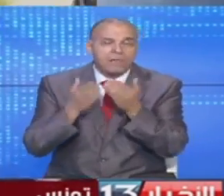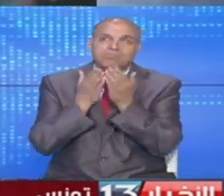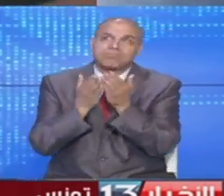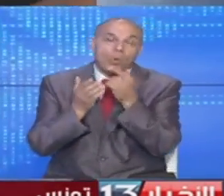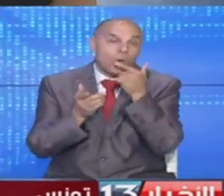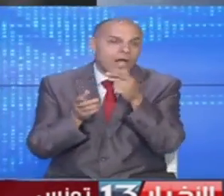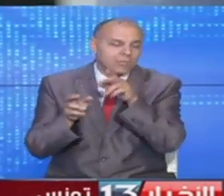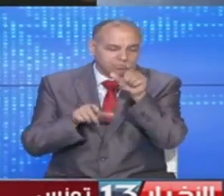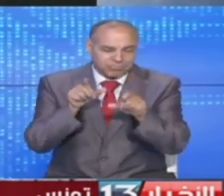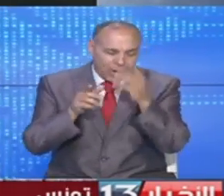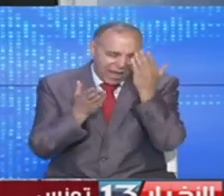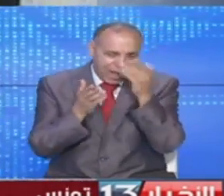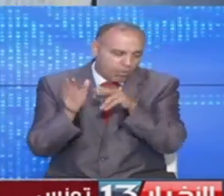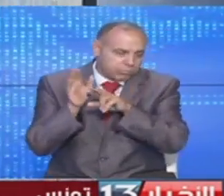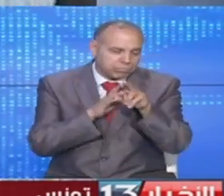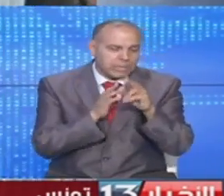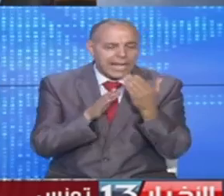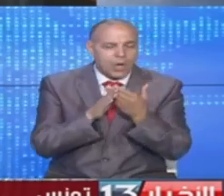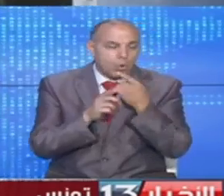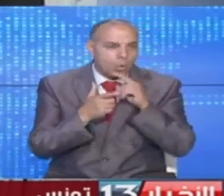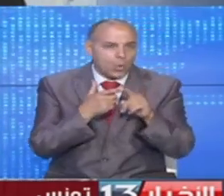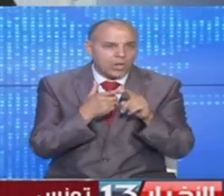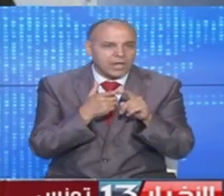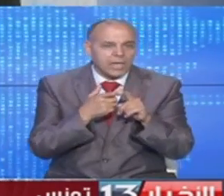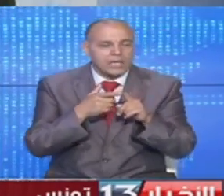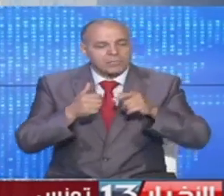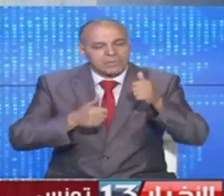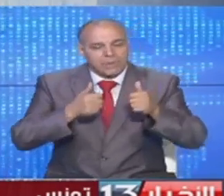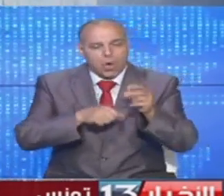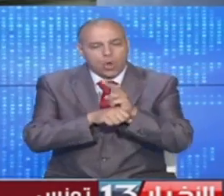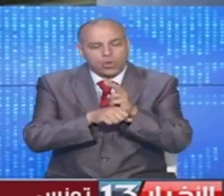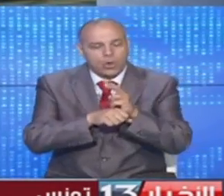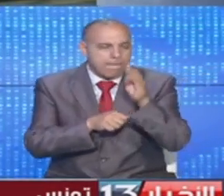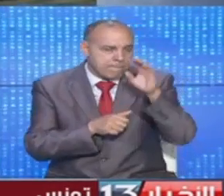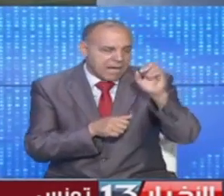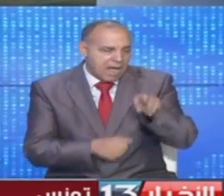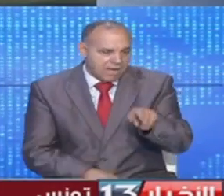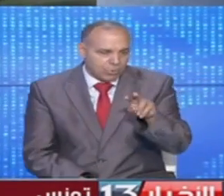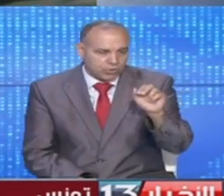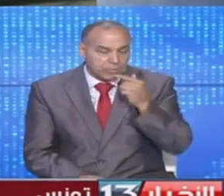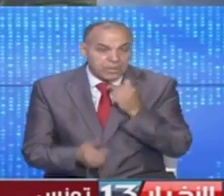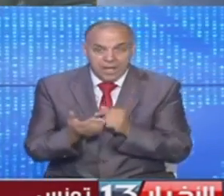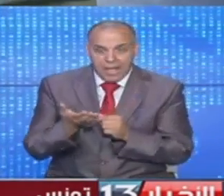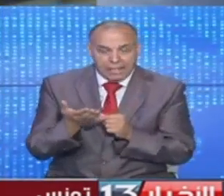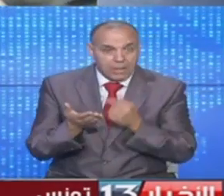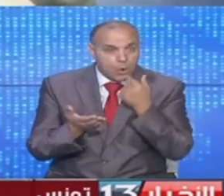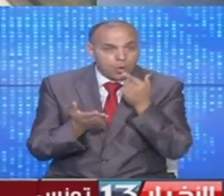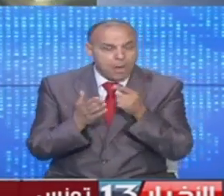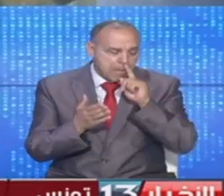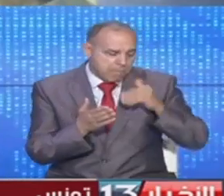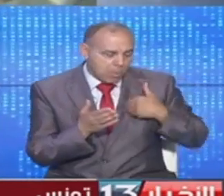الدعوات يتوجه التلاميذ إلى معاهدهم لاجتياز دورة المراقبة لبكالوريا 2020.